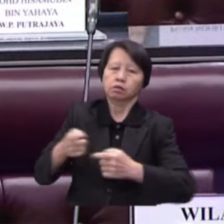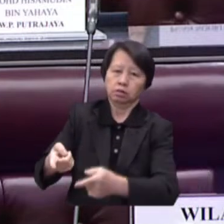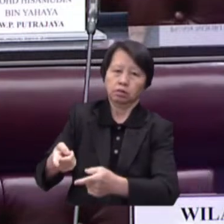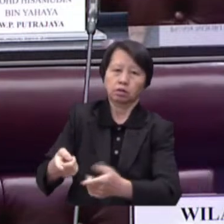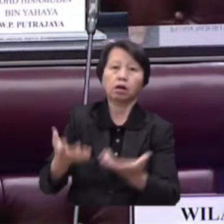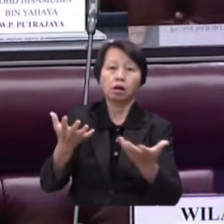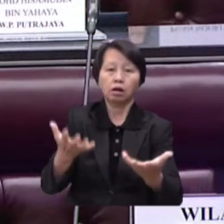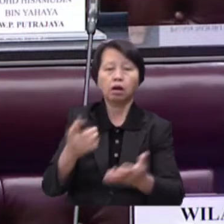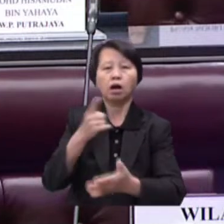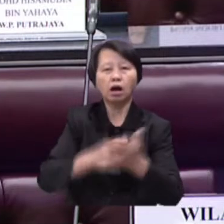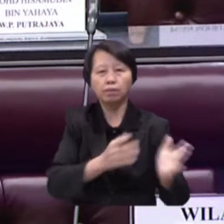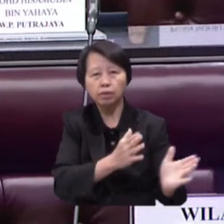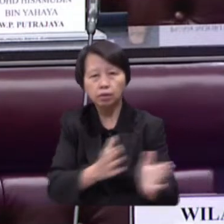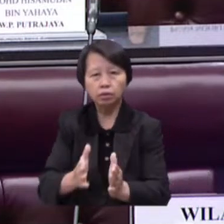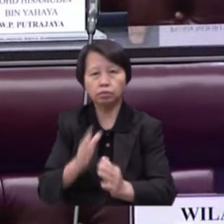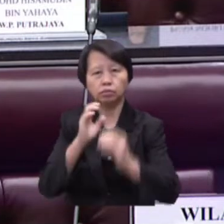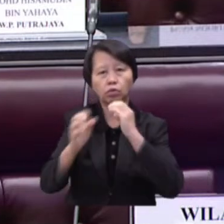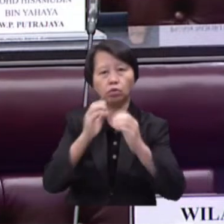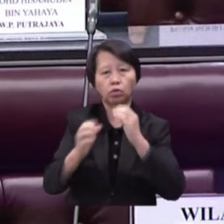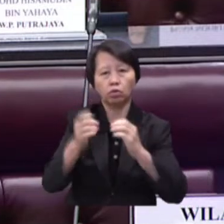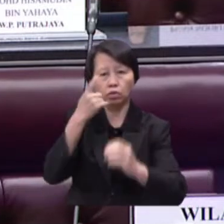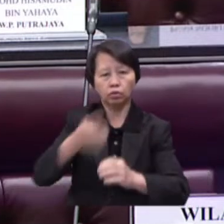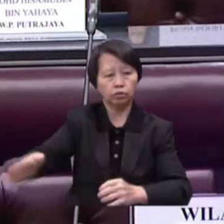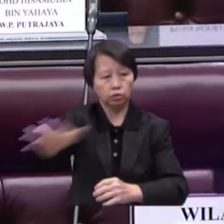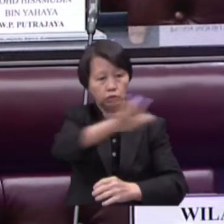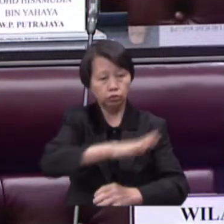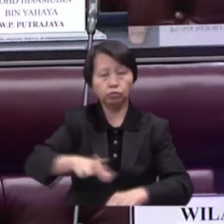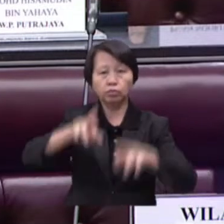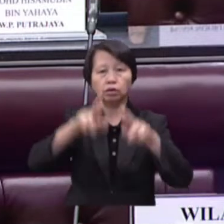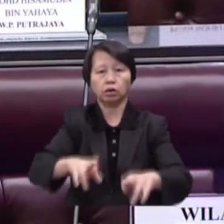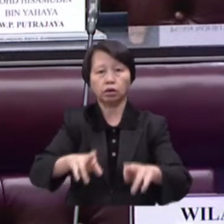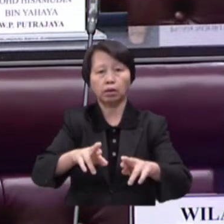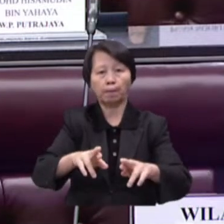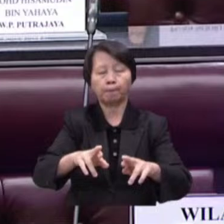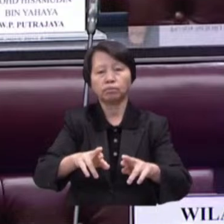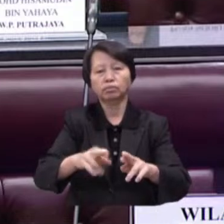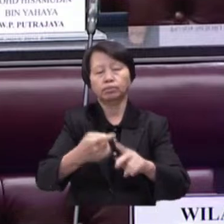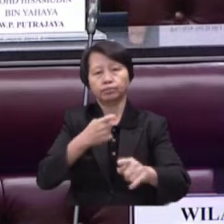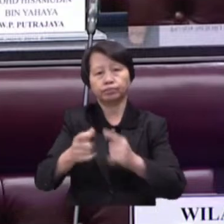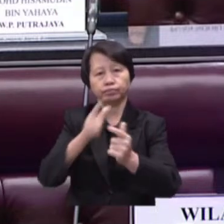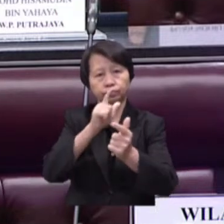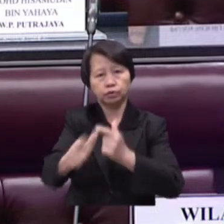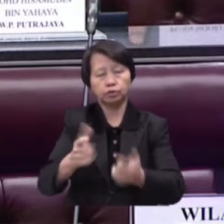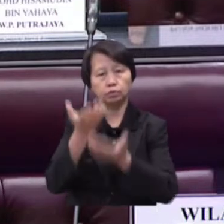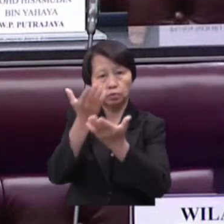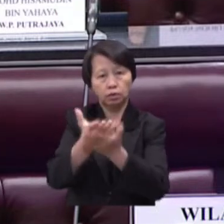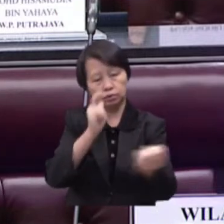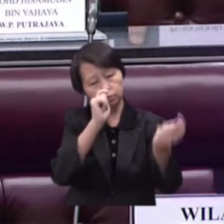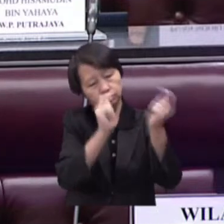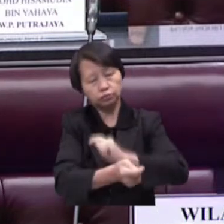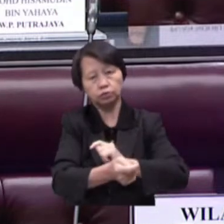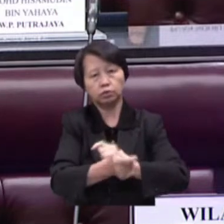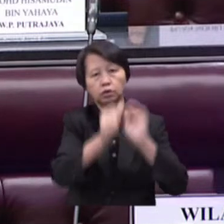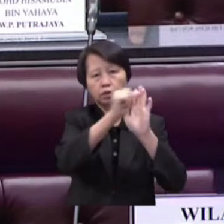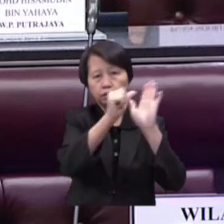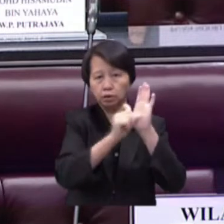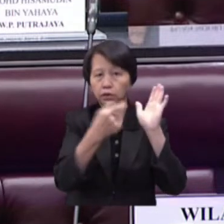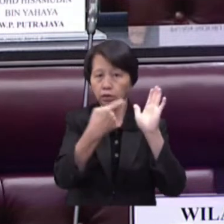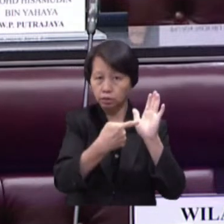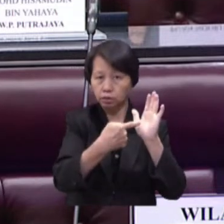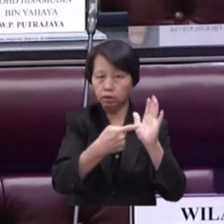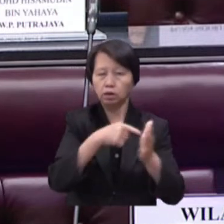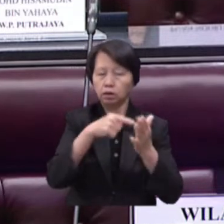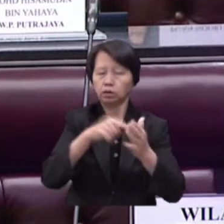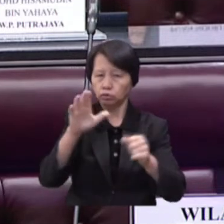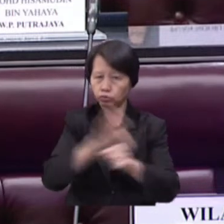Apakah strategi komunikasi kepada semua rakyat susulan daripada kelulusan cadangan pindahan ini ini